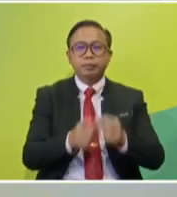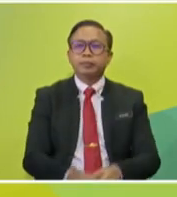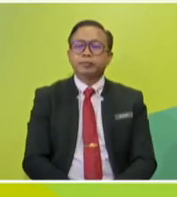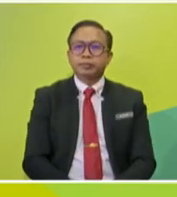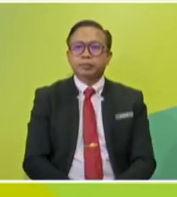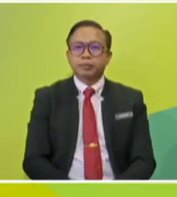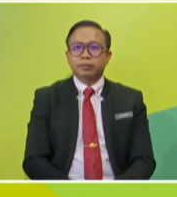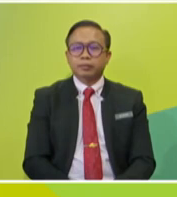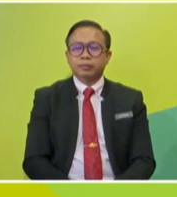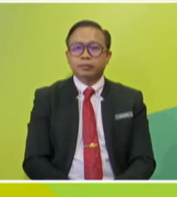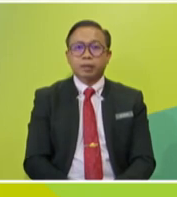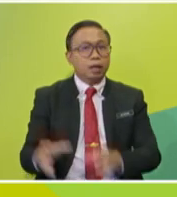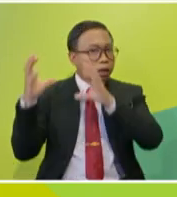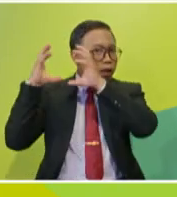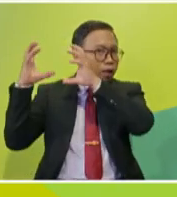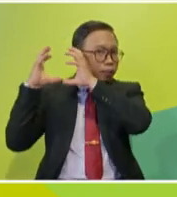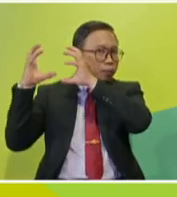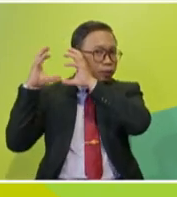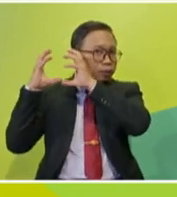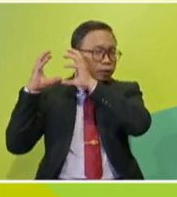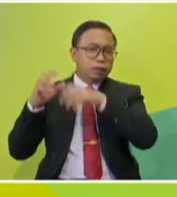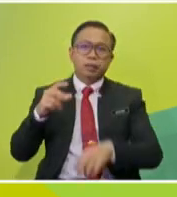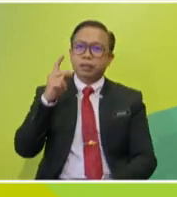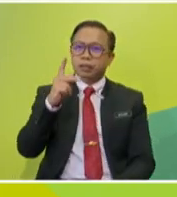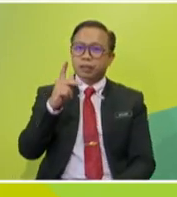ilah kelapa kelapa